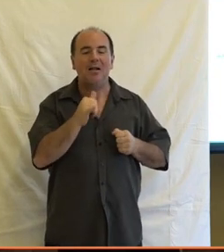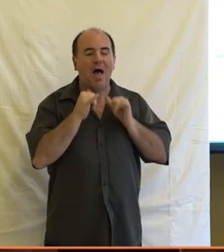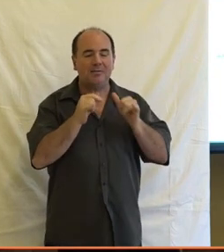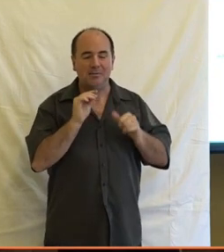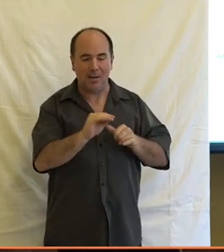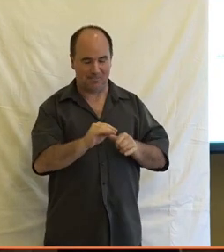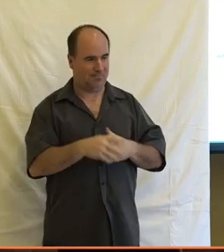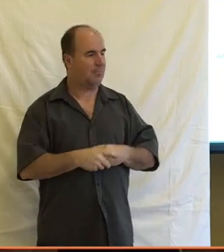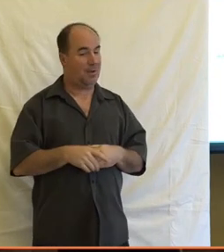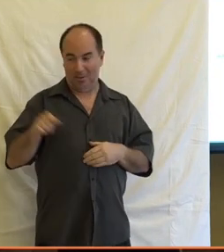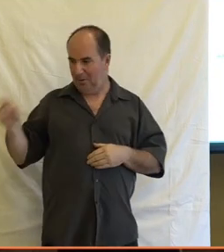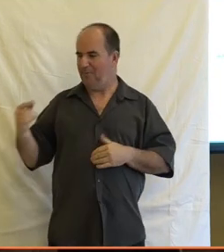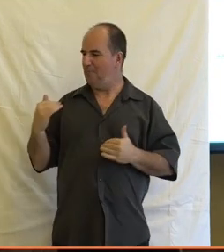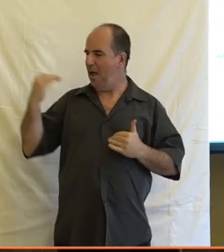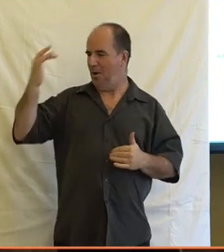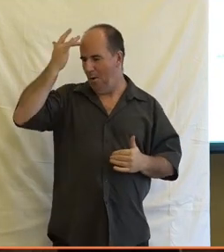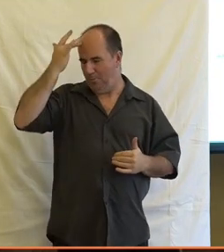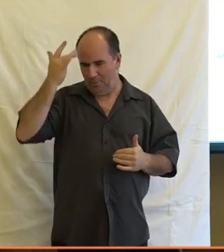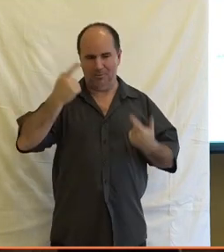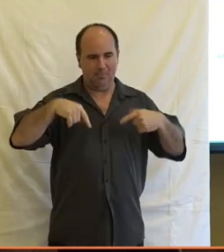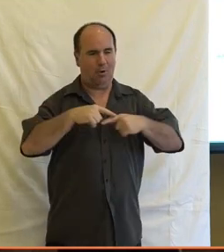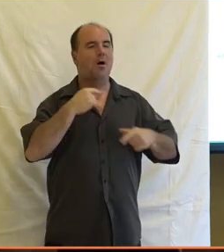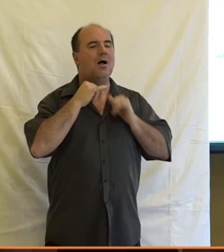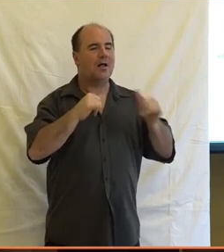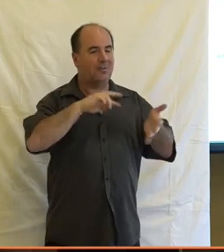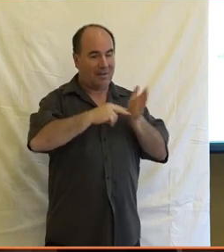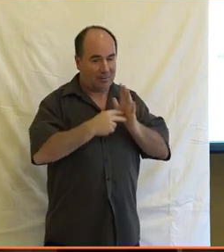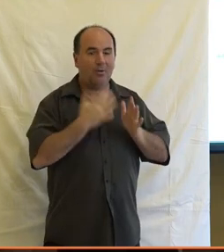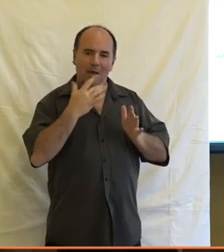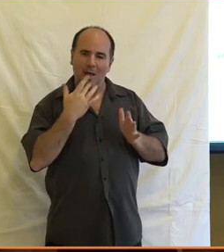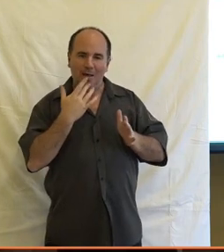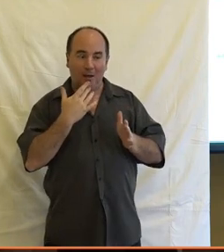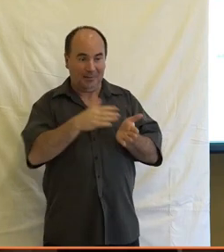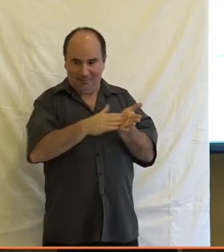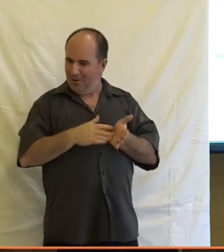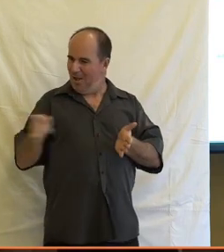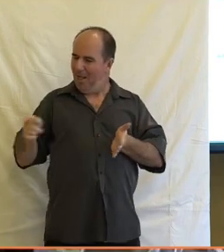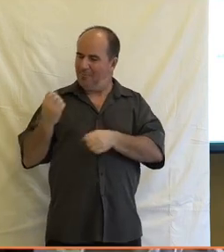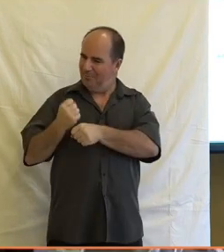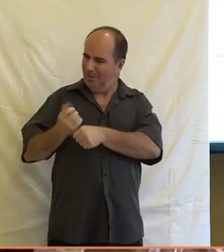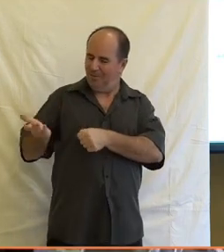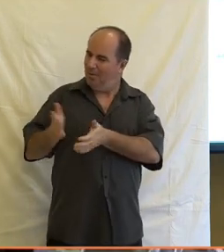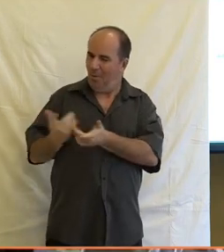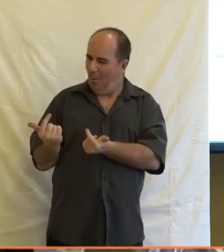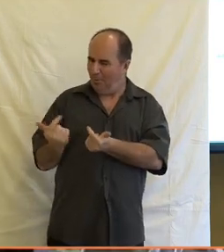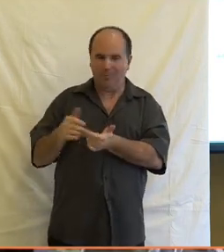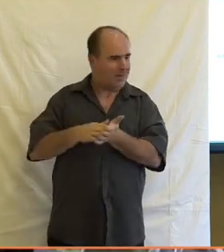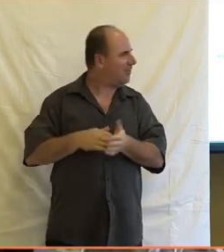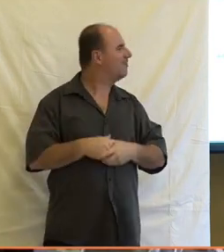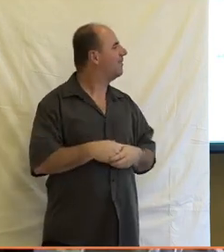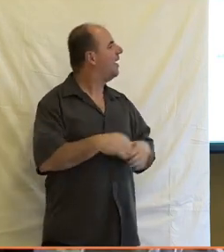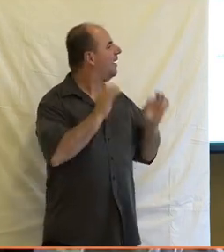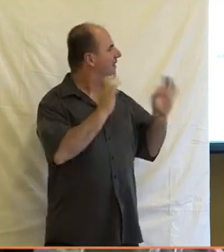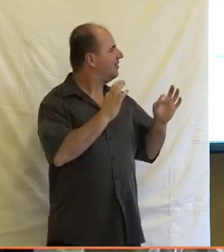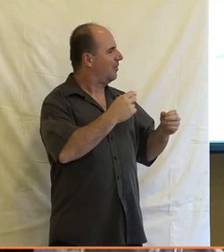z největších odbornic hlasových technologií v České republice dostala? To zní krásně, teda ten úvod, za to děkuju moc ještě jednou.